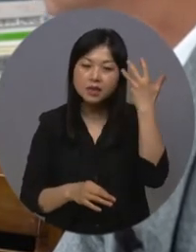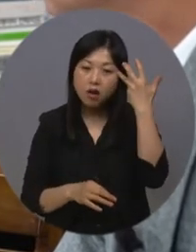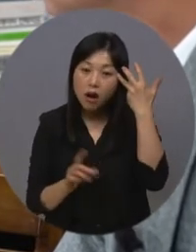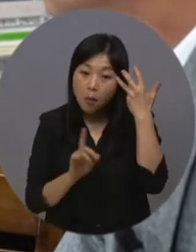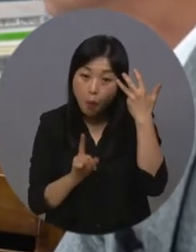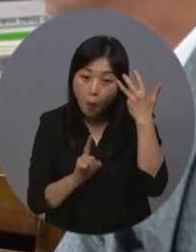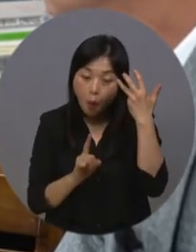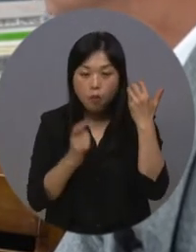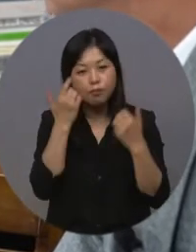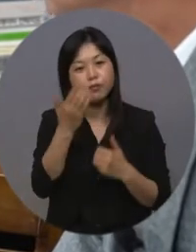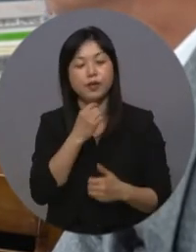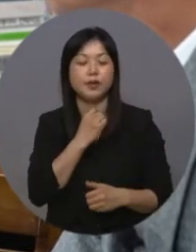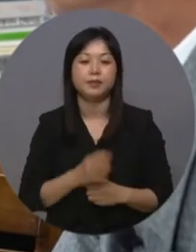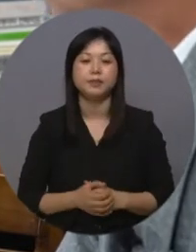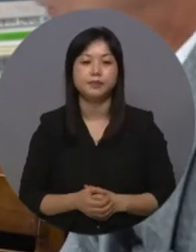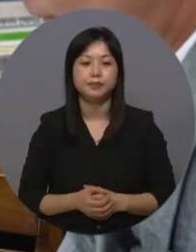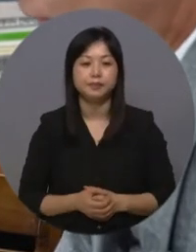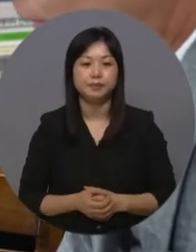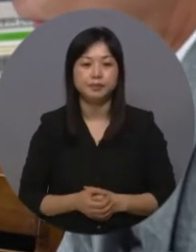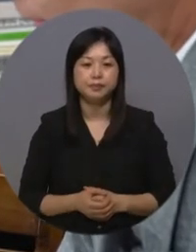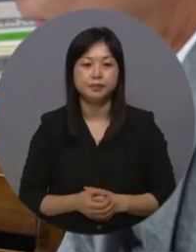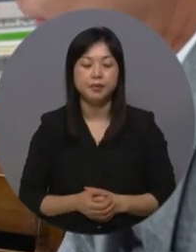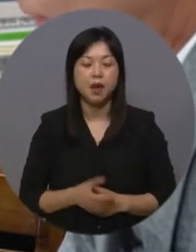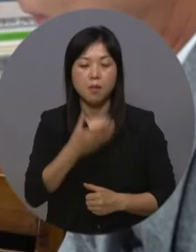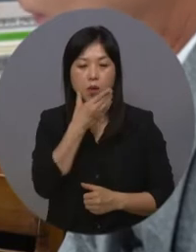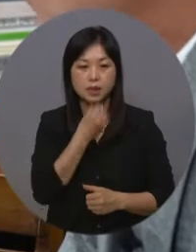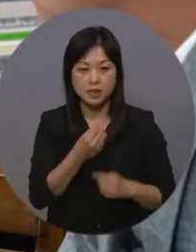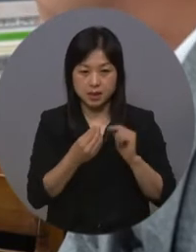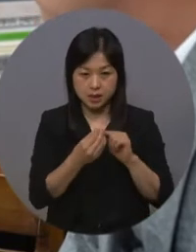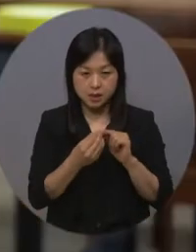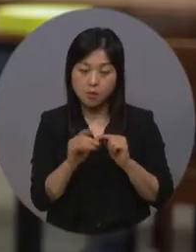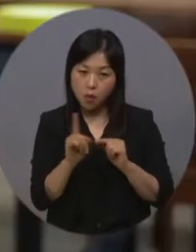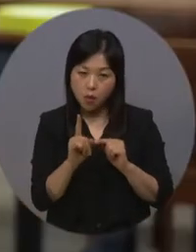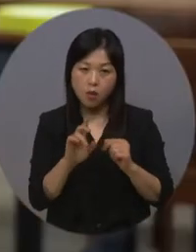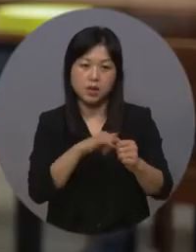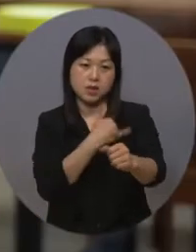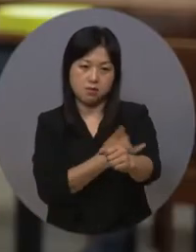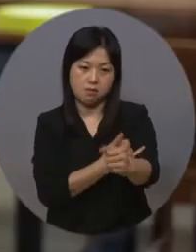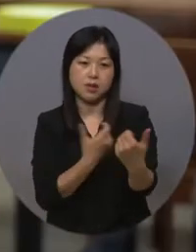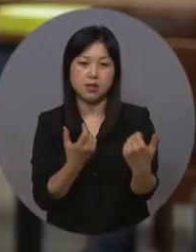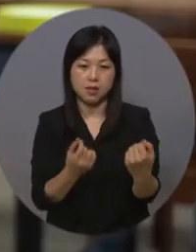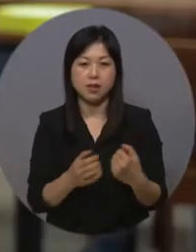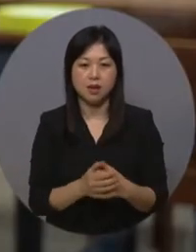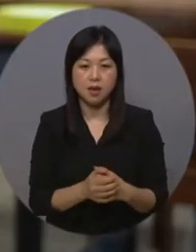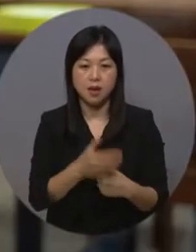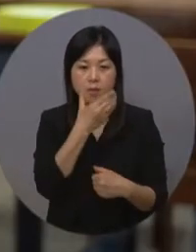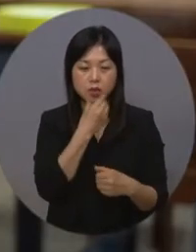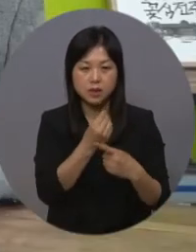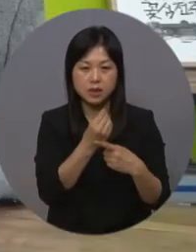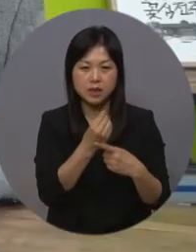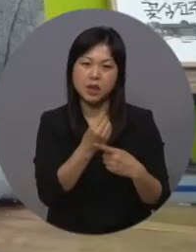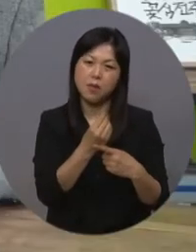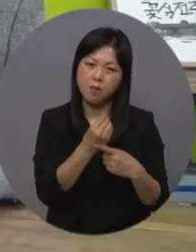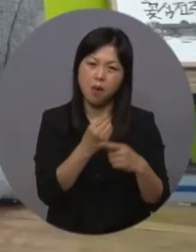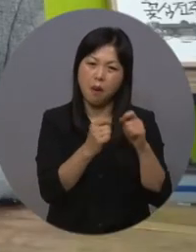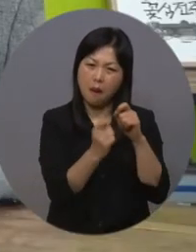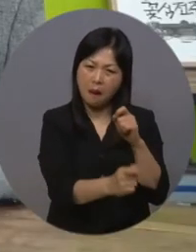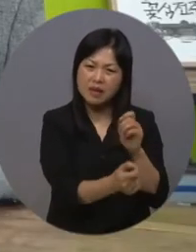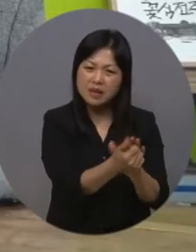참 궁금하거든요. 복지는 인권입니다. 그래서 복지는 부가 서비스가 아니고